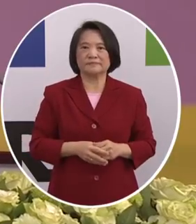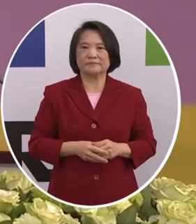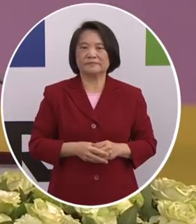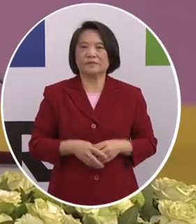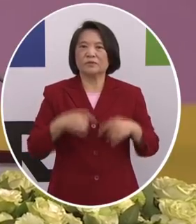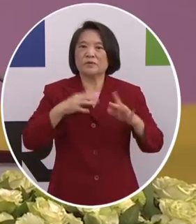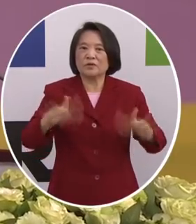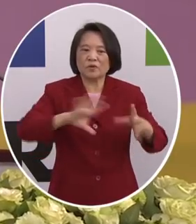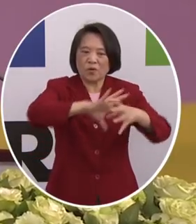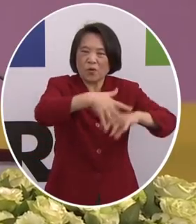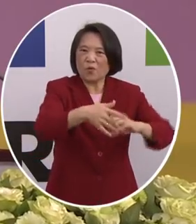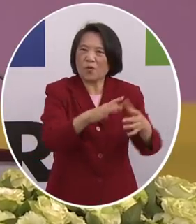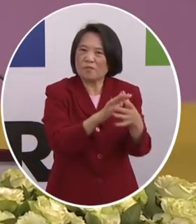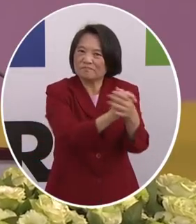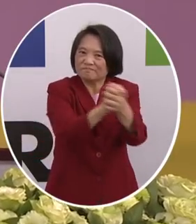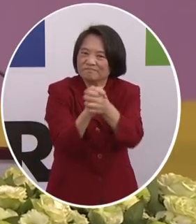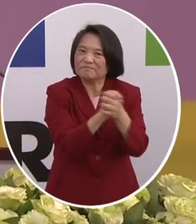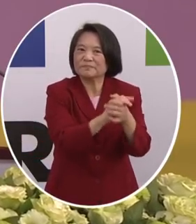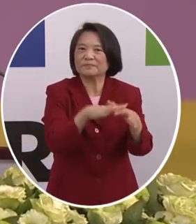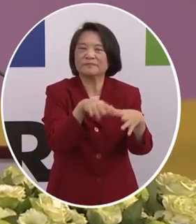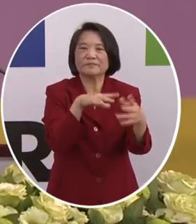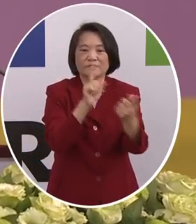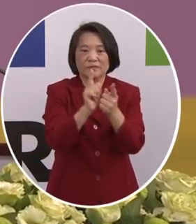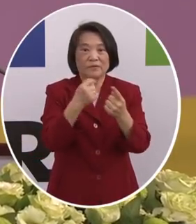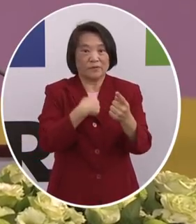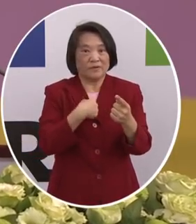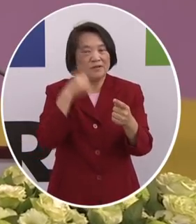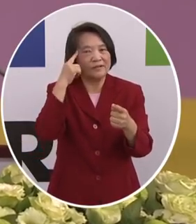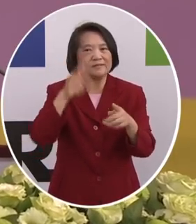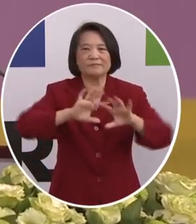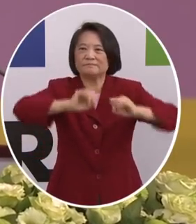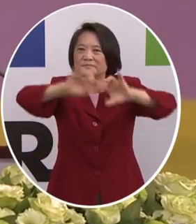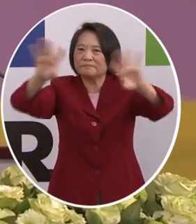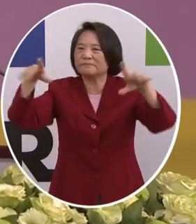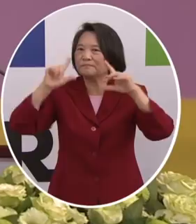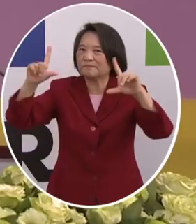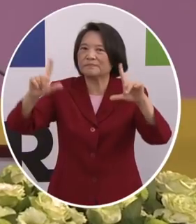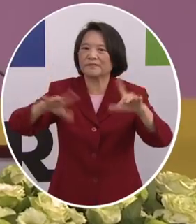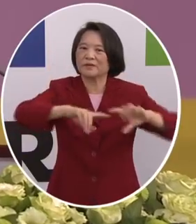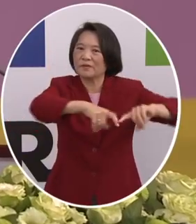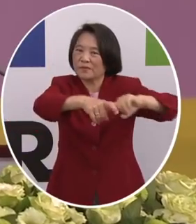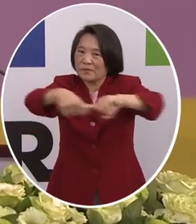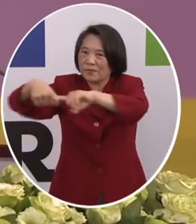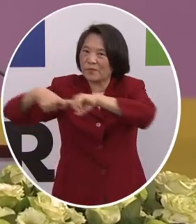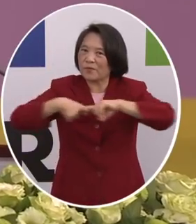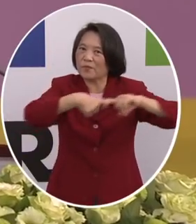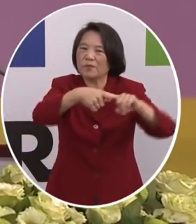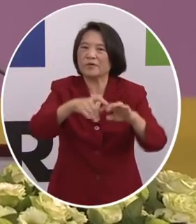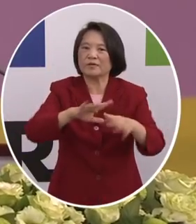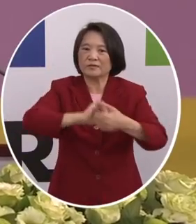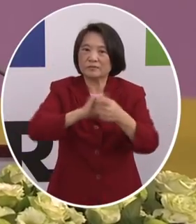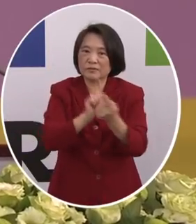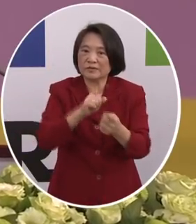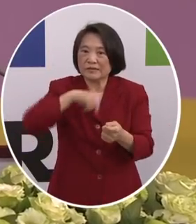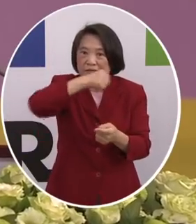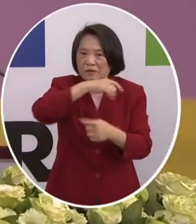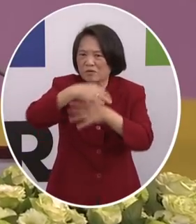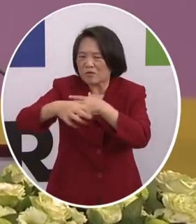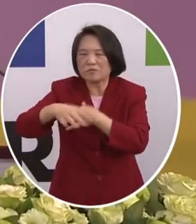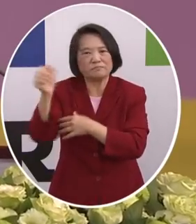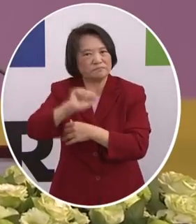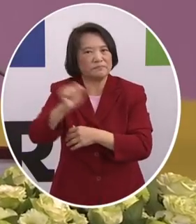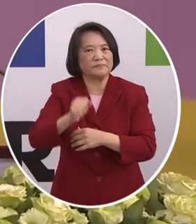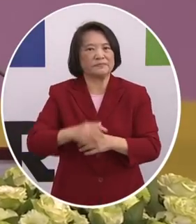的友邦积极地为台湾奔走，呼吁国际合作不应该遗漏台湾。今